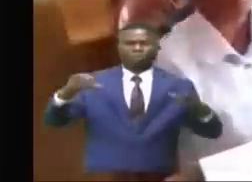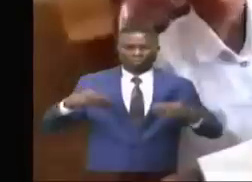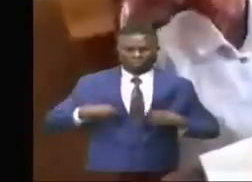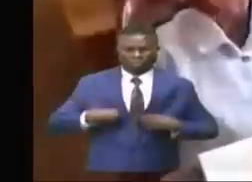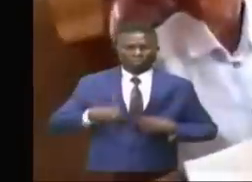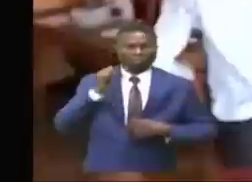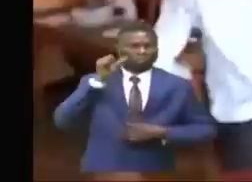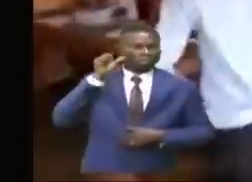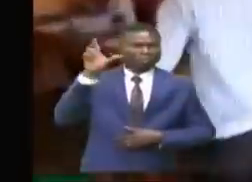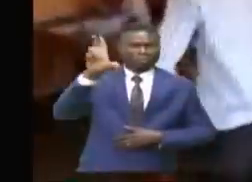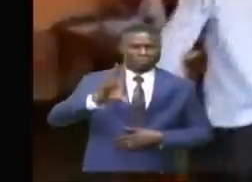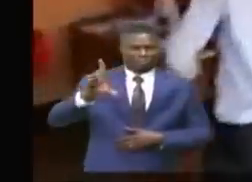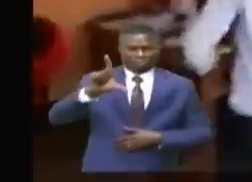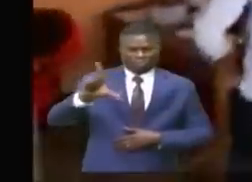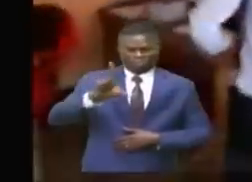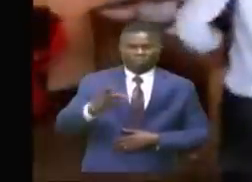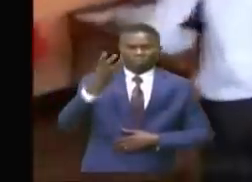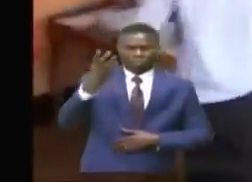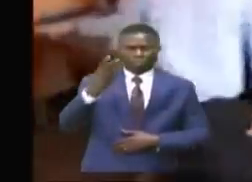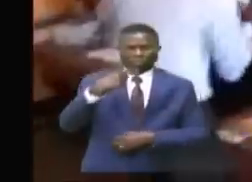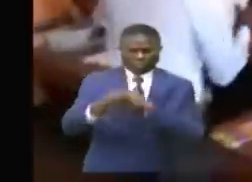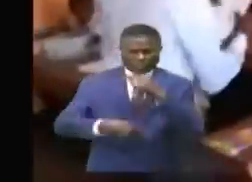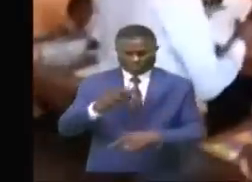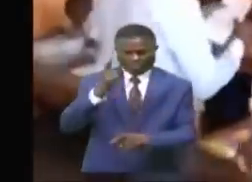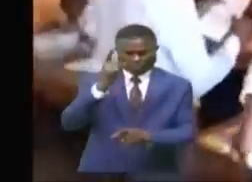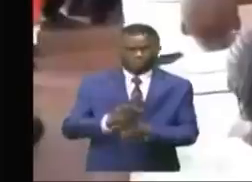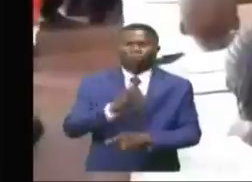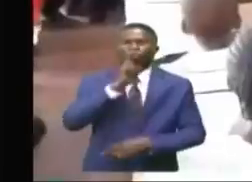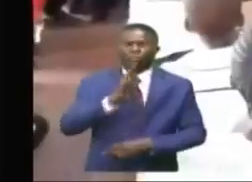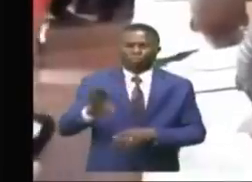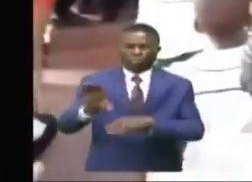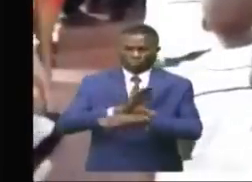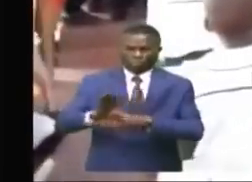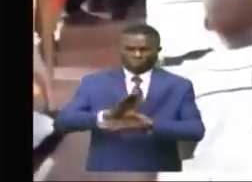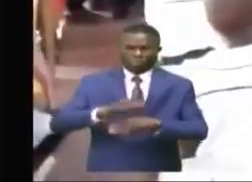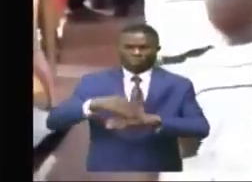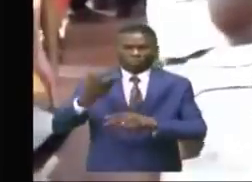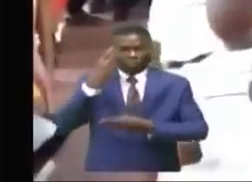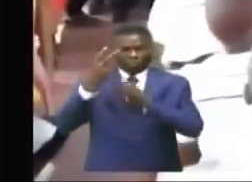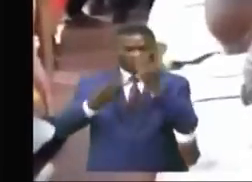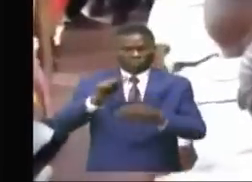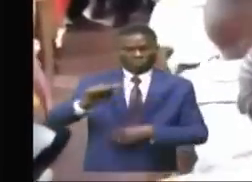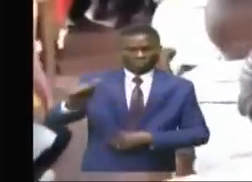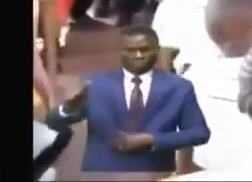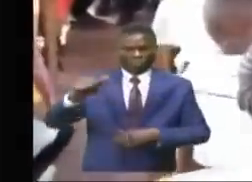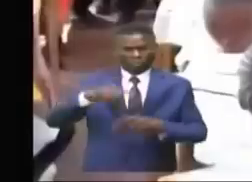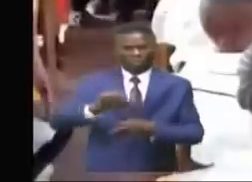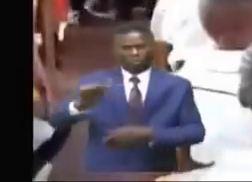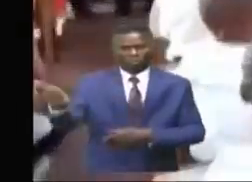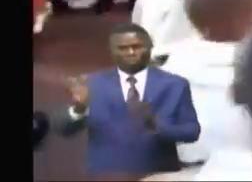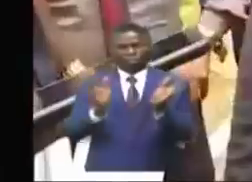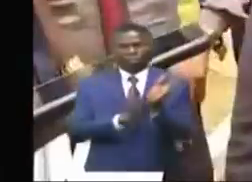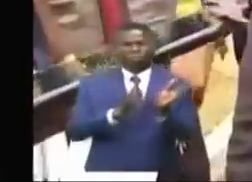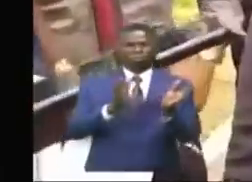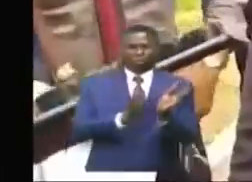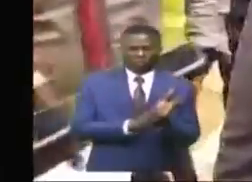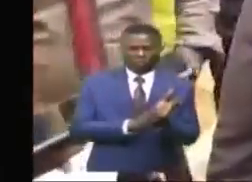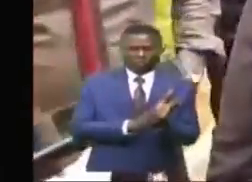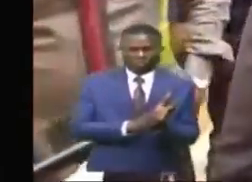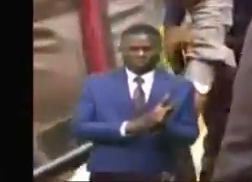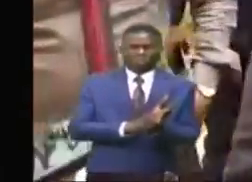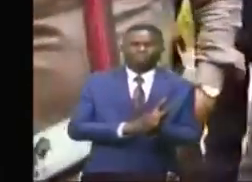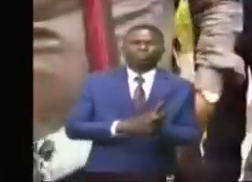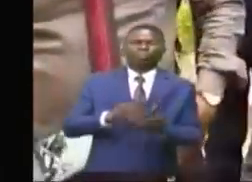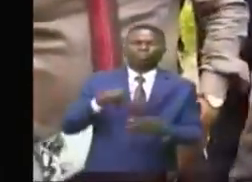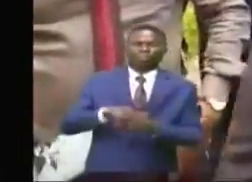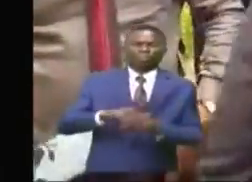4 septembre 2023 les débuts effectifs des cours après une visite effectuée dans certaines écoles de la